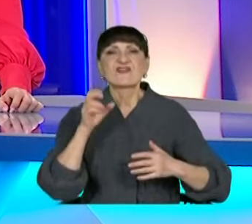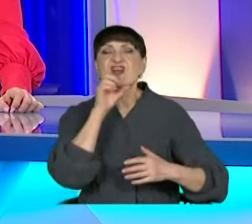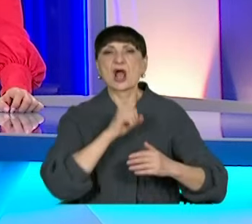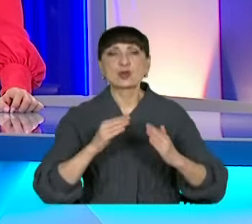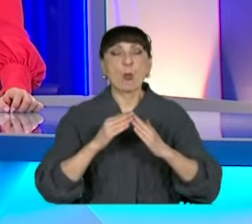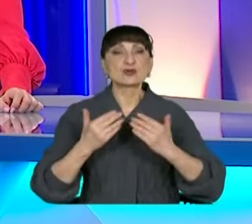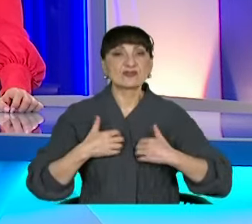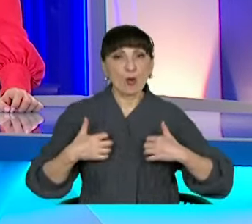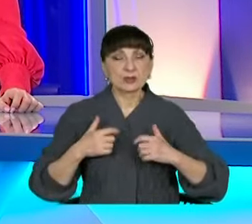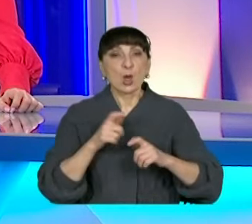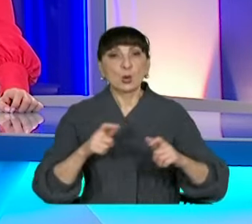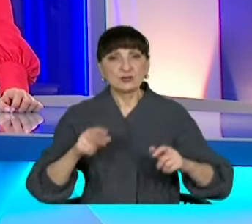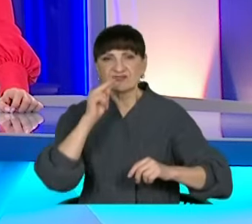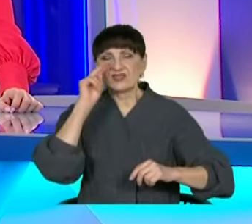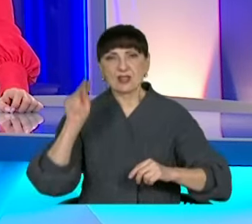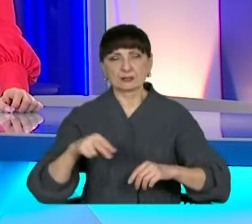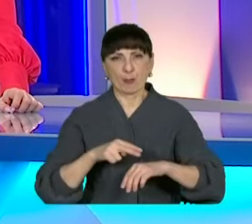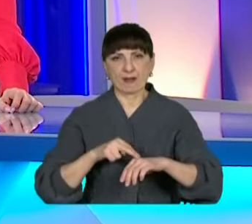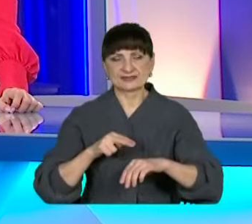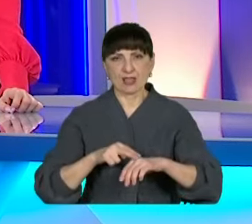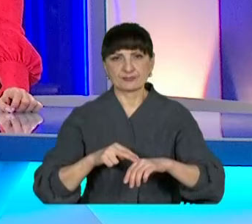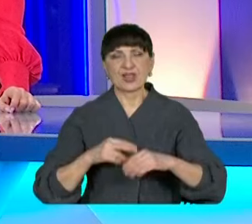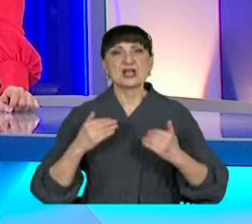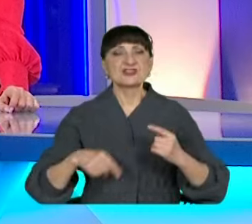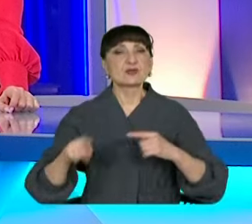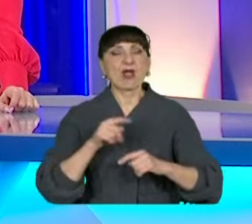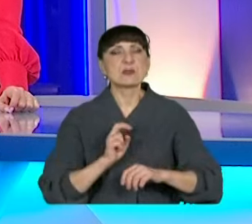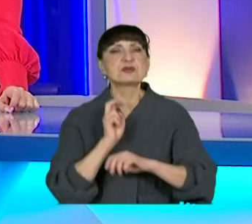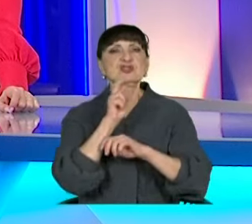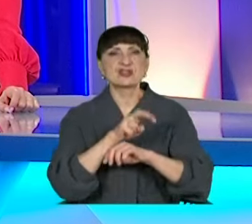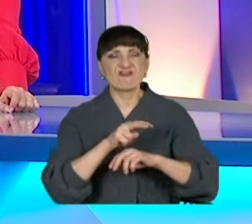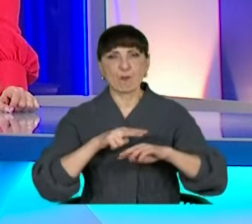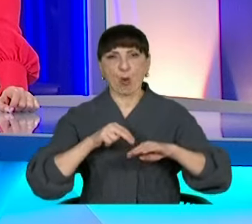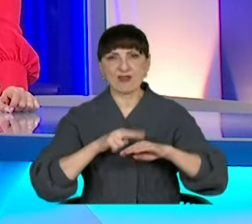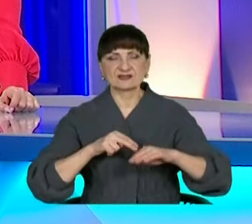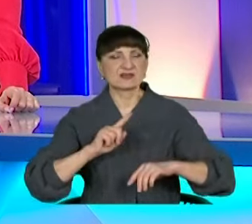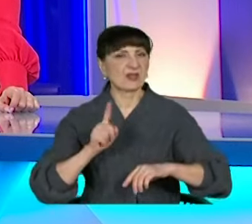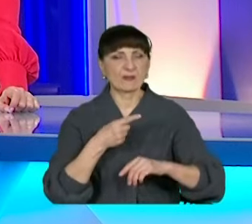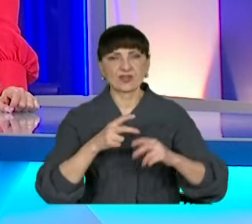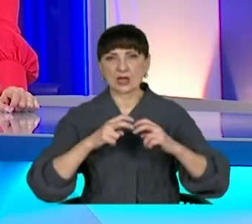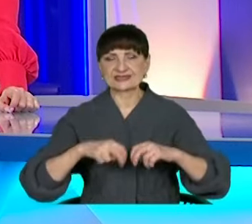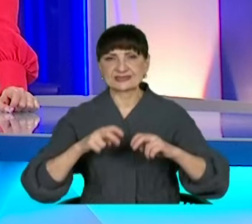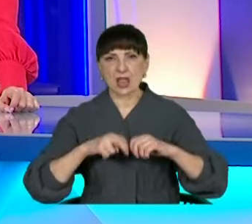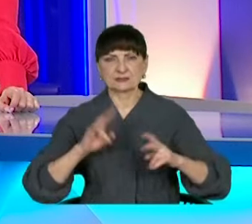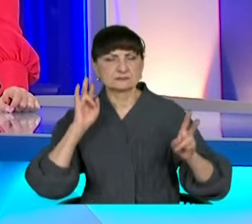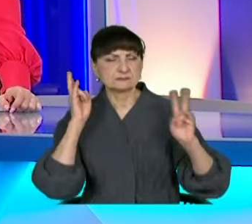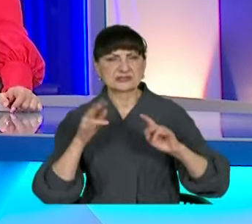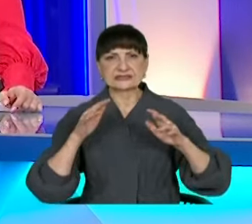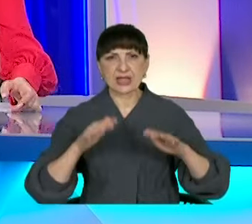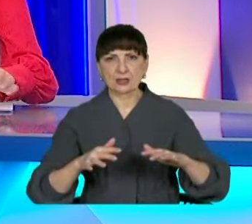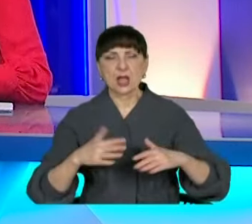животных местные жители винят правоохранителей. Сегодня они пришли в отделение полиции с требованием расследовать резонансное дело